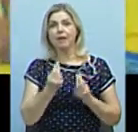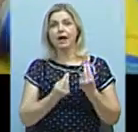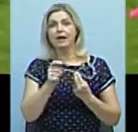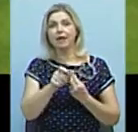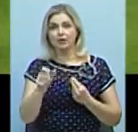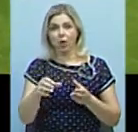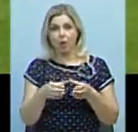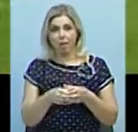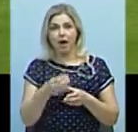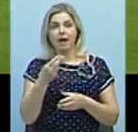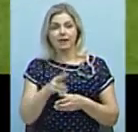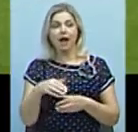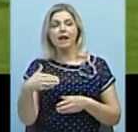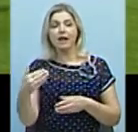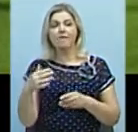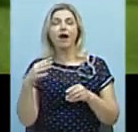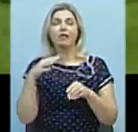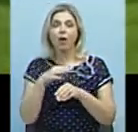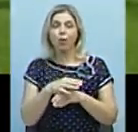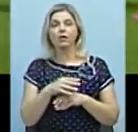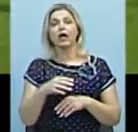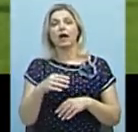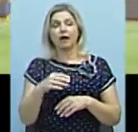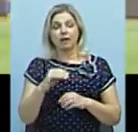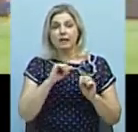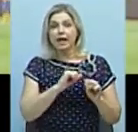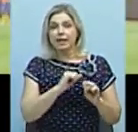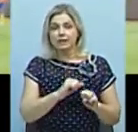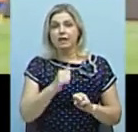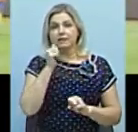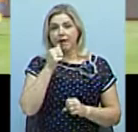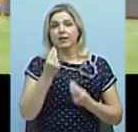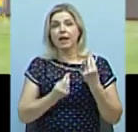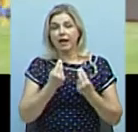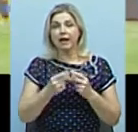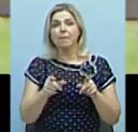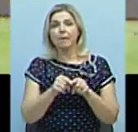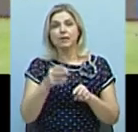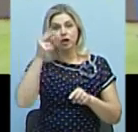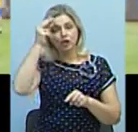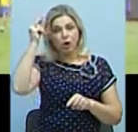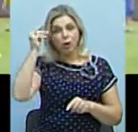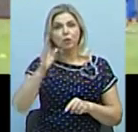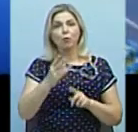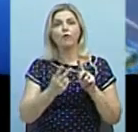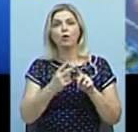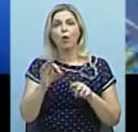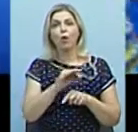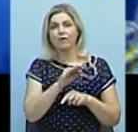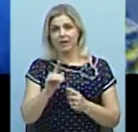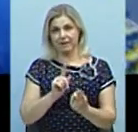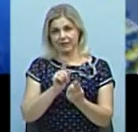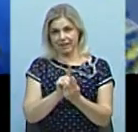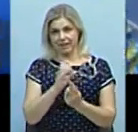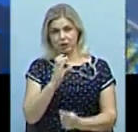команди. Для лівого атакуючого півзахисника збірної України завтрашня гра зі збірною Чехії буде другим офіційним поєдинком